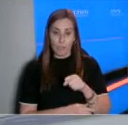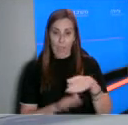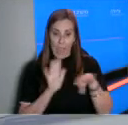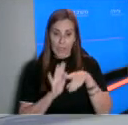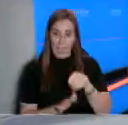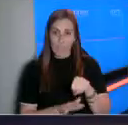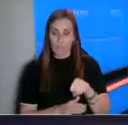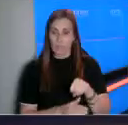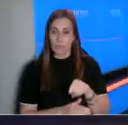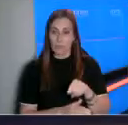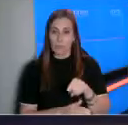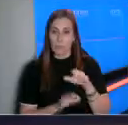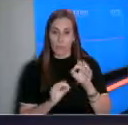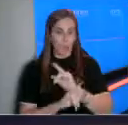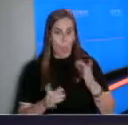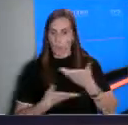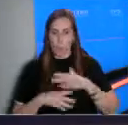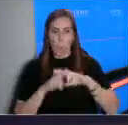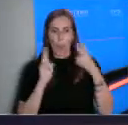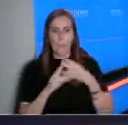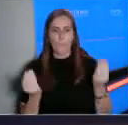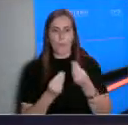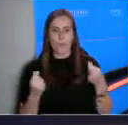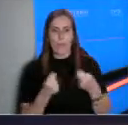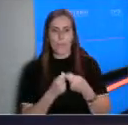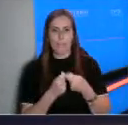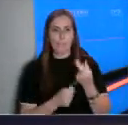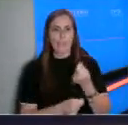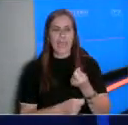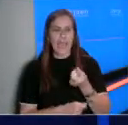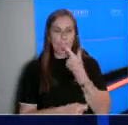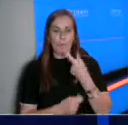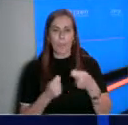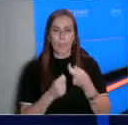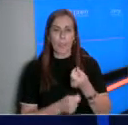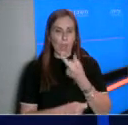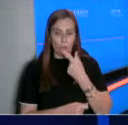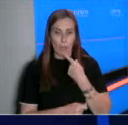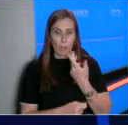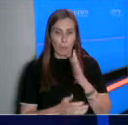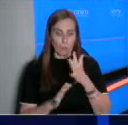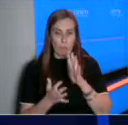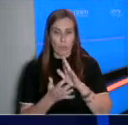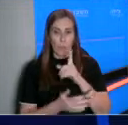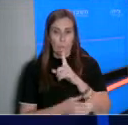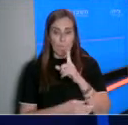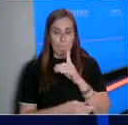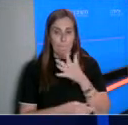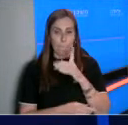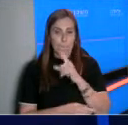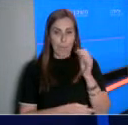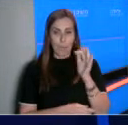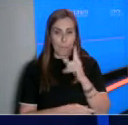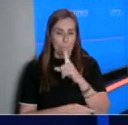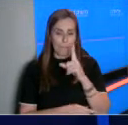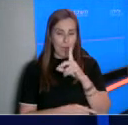ושהתנאי הזה כבר לחלוטין לא מקובל בעולם. עכשיו משהו לגבי מחיר התרופה, שנייה, התרופה אמרנו עולה, היא עולה כ-100,000,